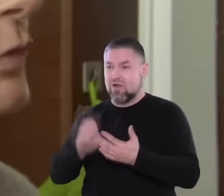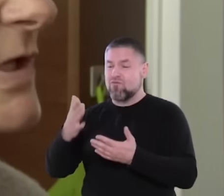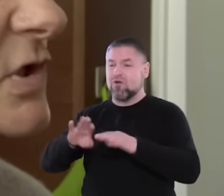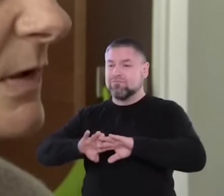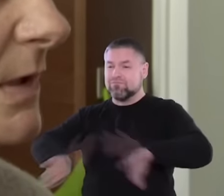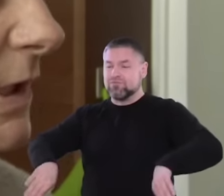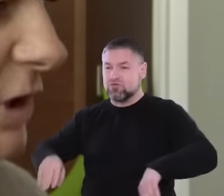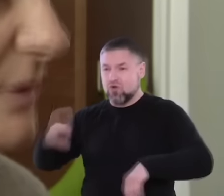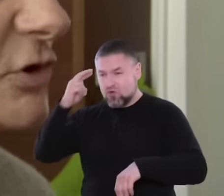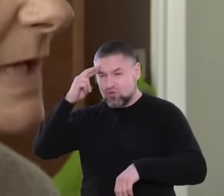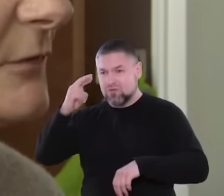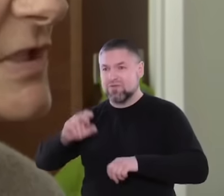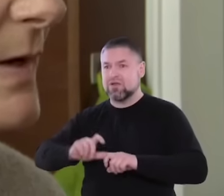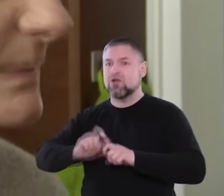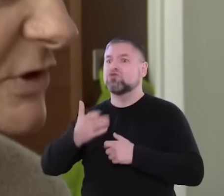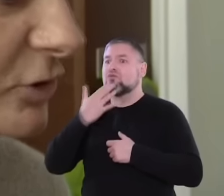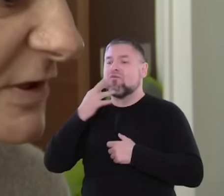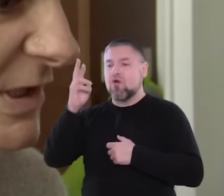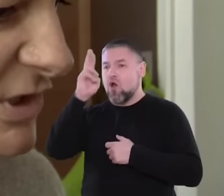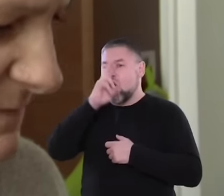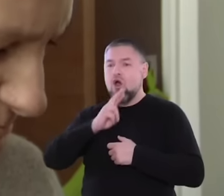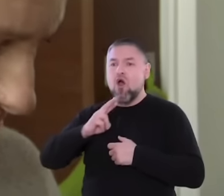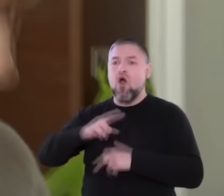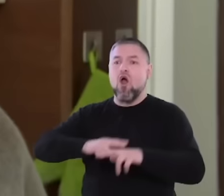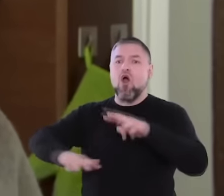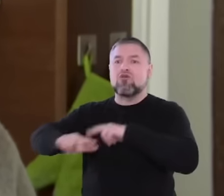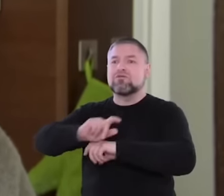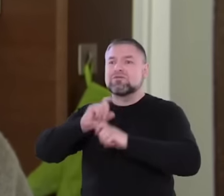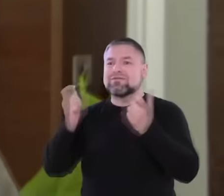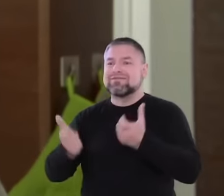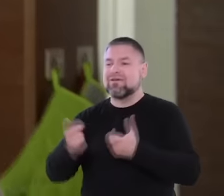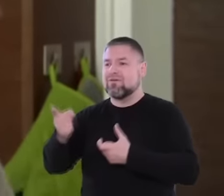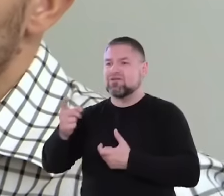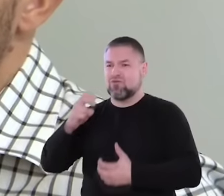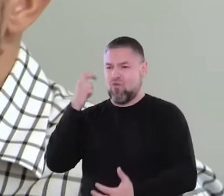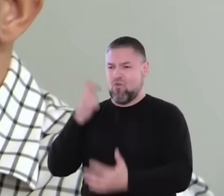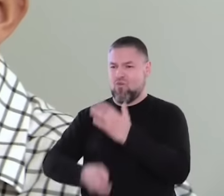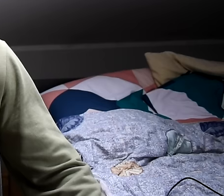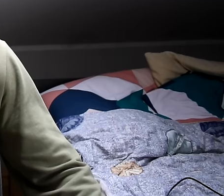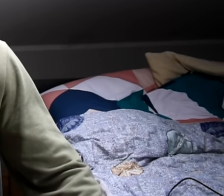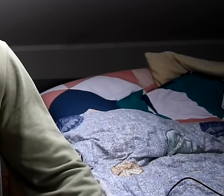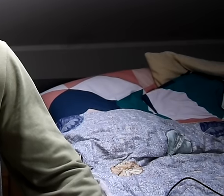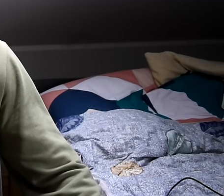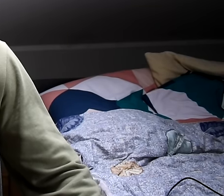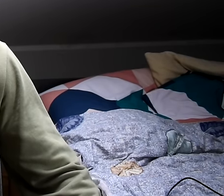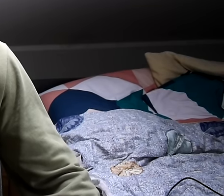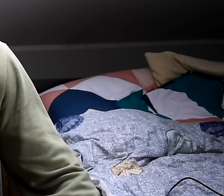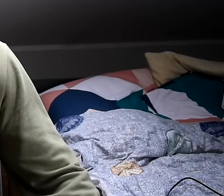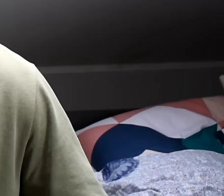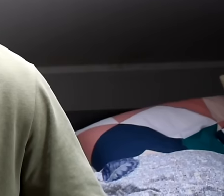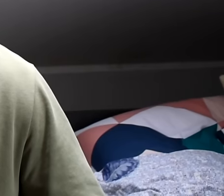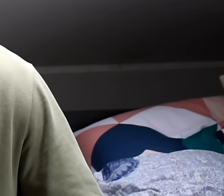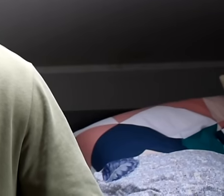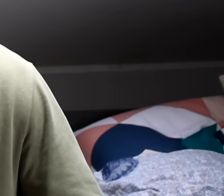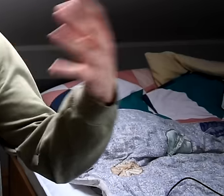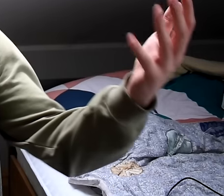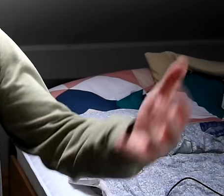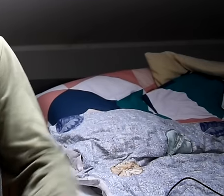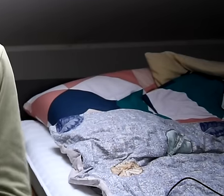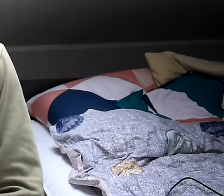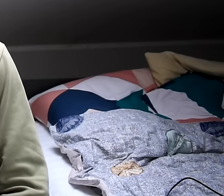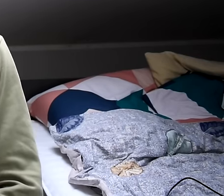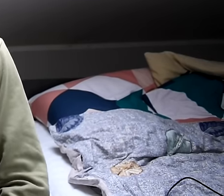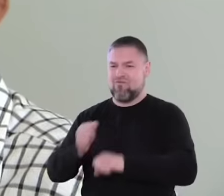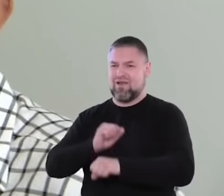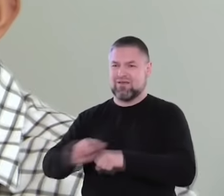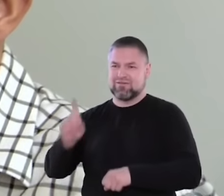zerwać, rozumiesz? Co by rodzina powiedziała, gdyby się dowiedzieli, że męską prostytutką jesteś? O nie wiem,